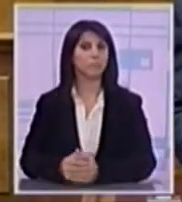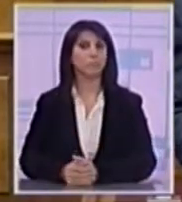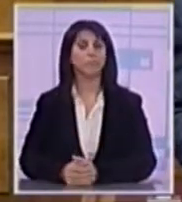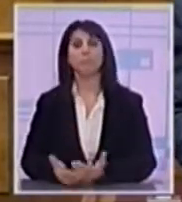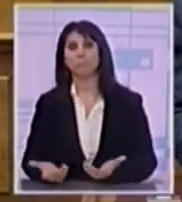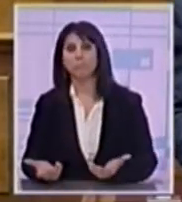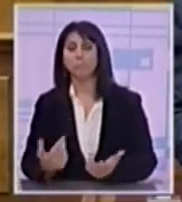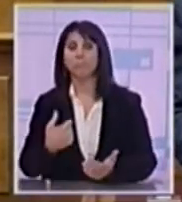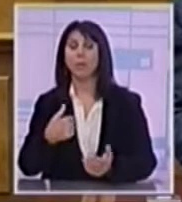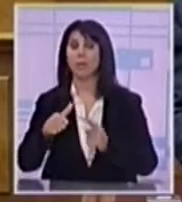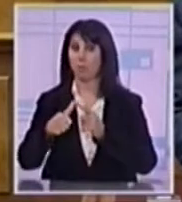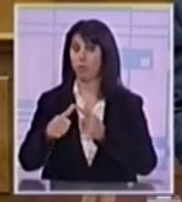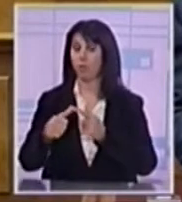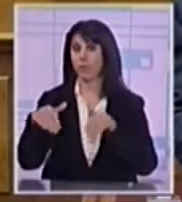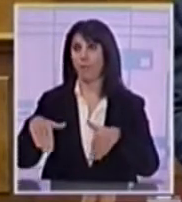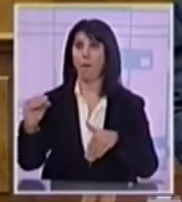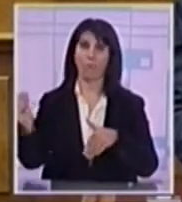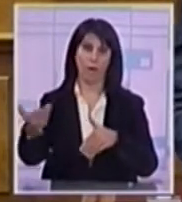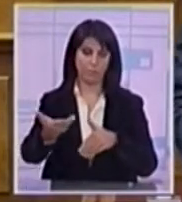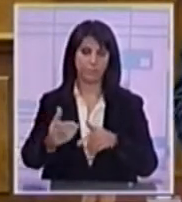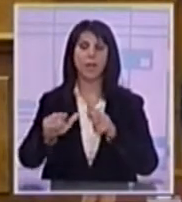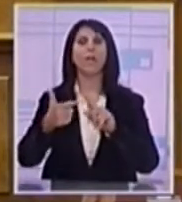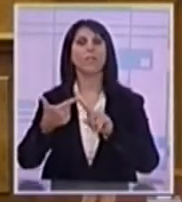την κρισιμότητα της κατάστασης,